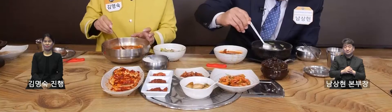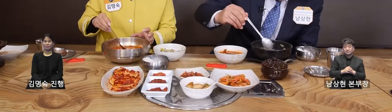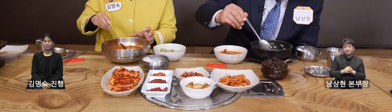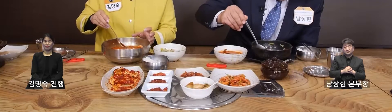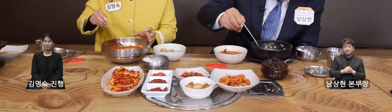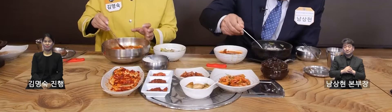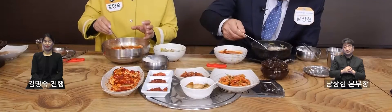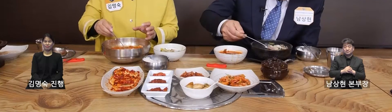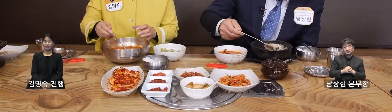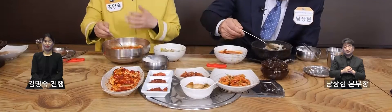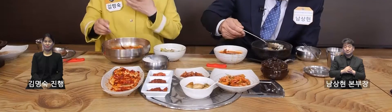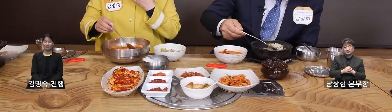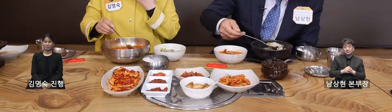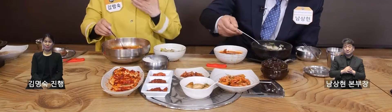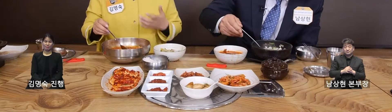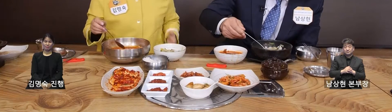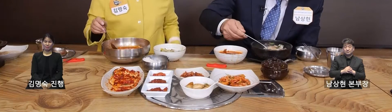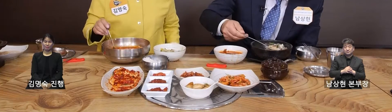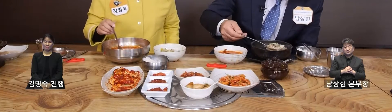아유